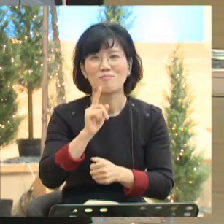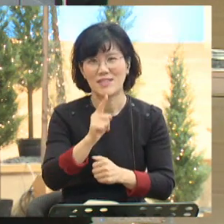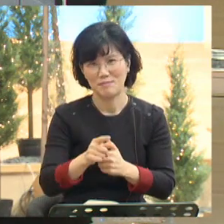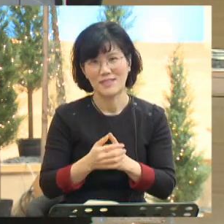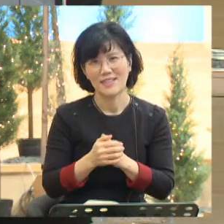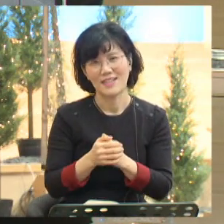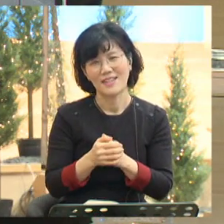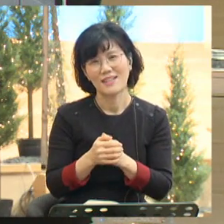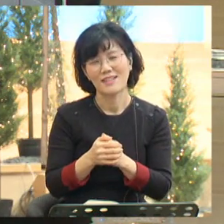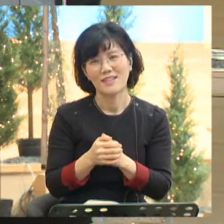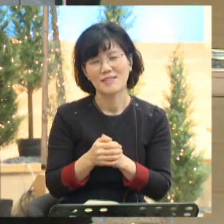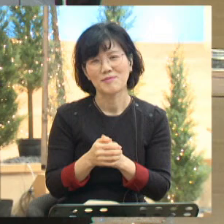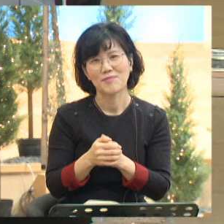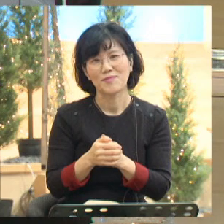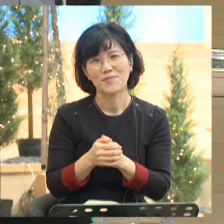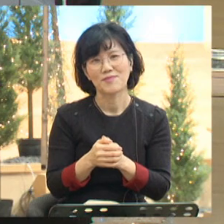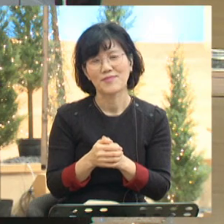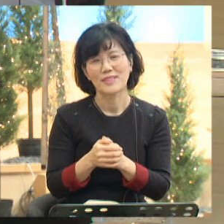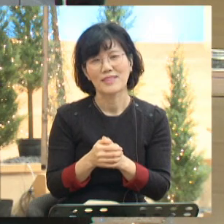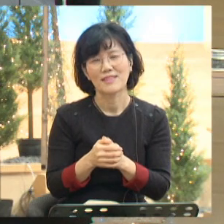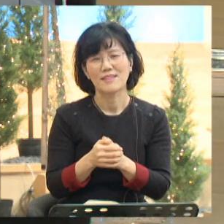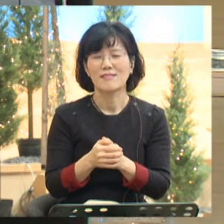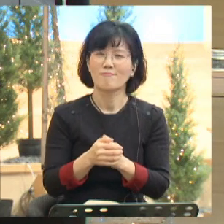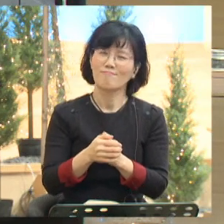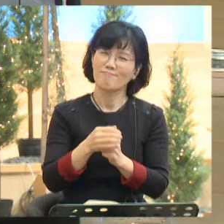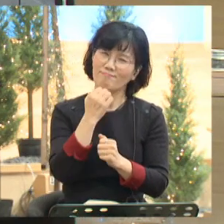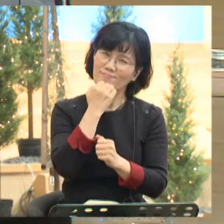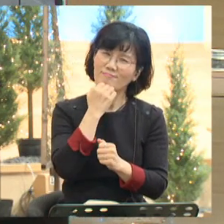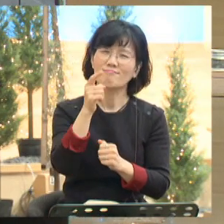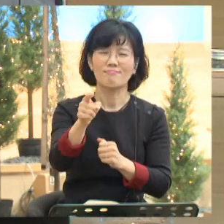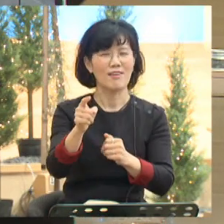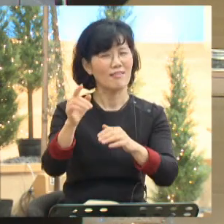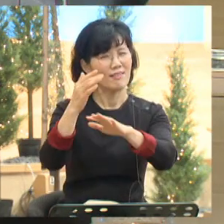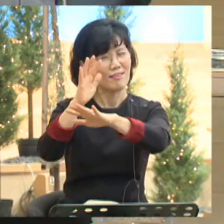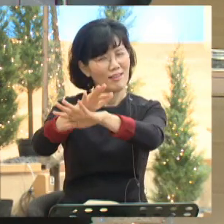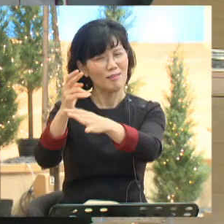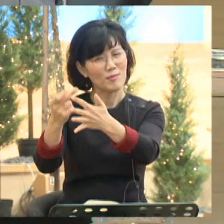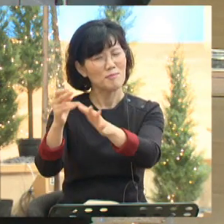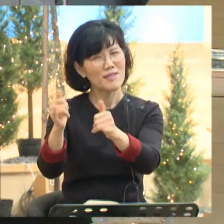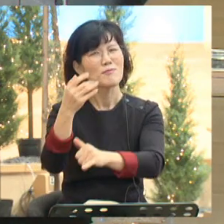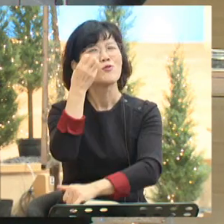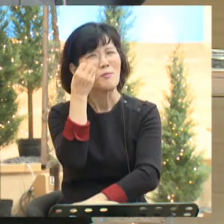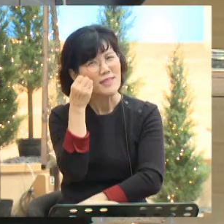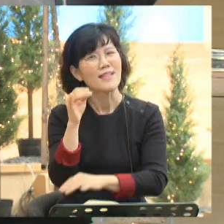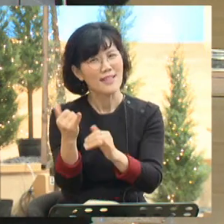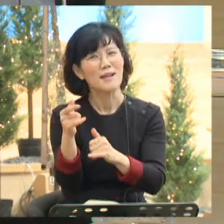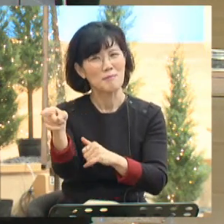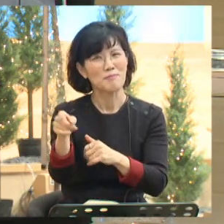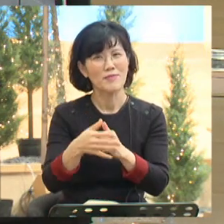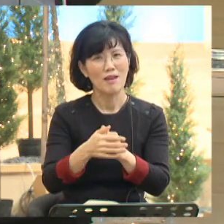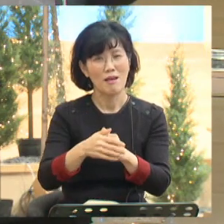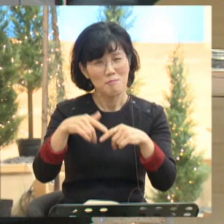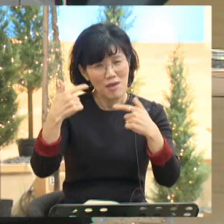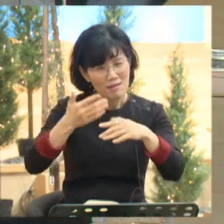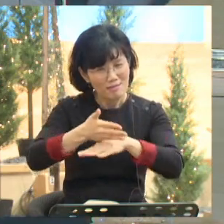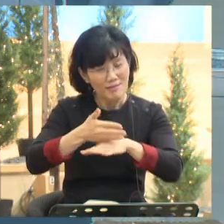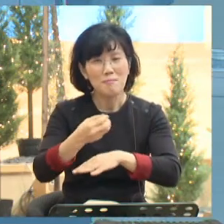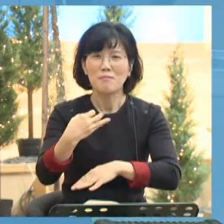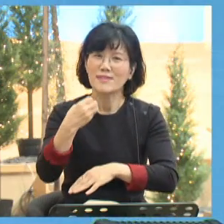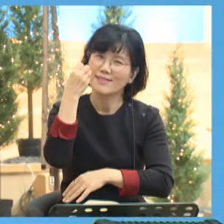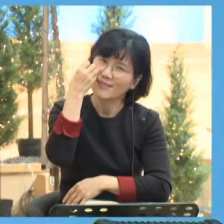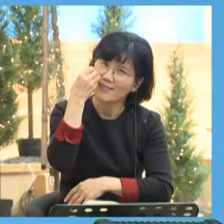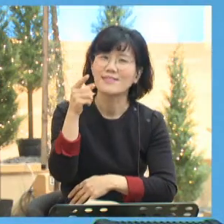라고 말했어요 하여튼 에브라임 사람 이상해 기폭 실은 대로 아주